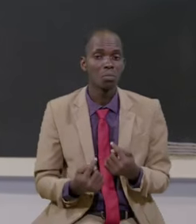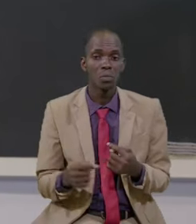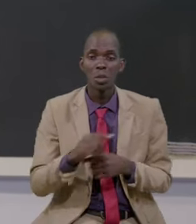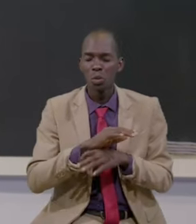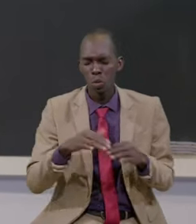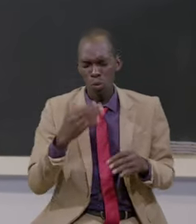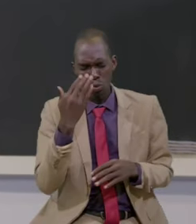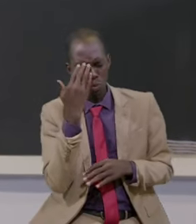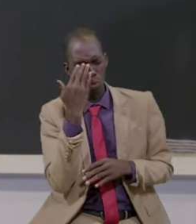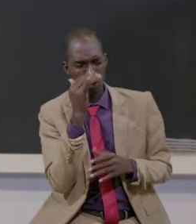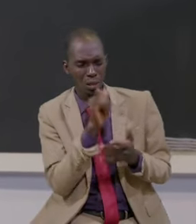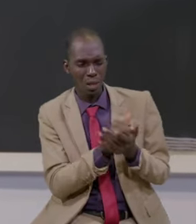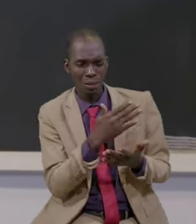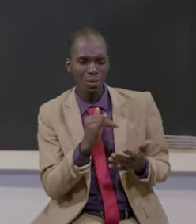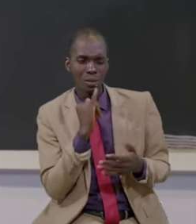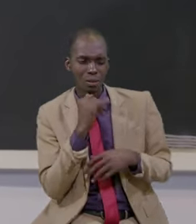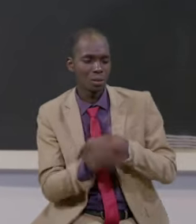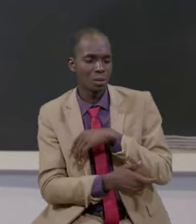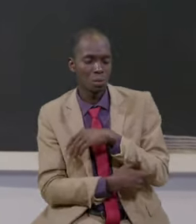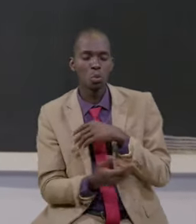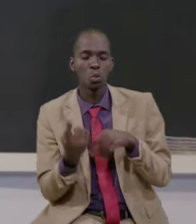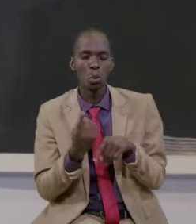tentation. Ils tombent dedans seulement.